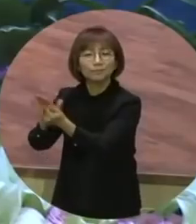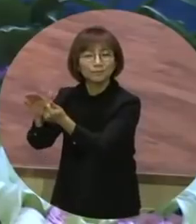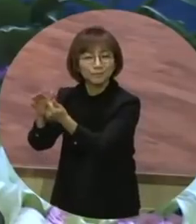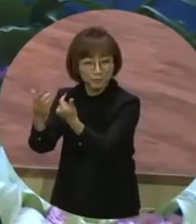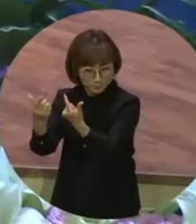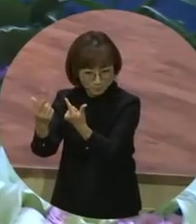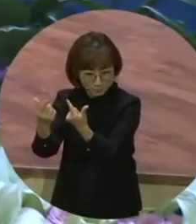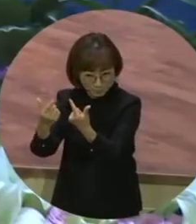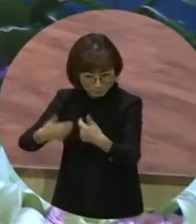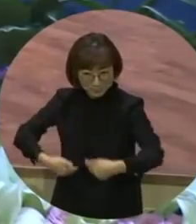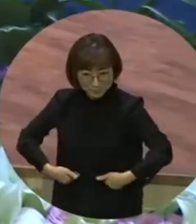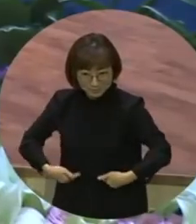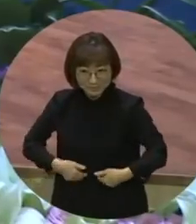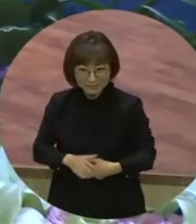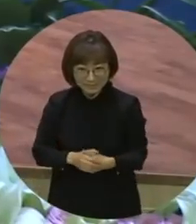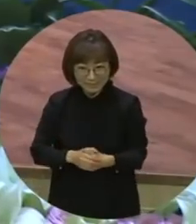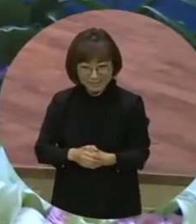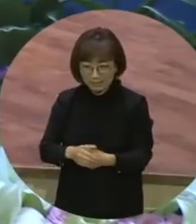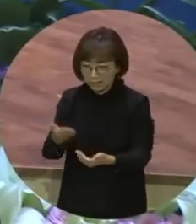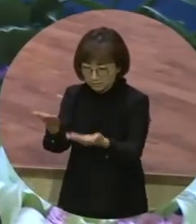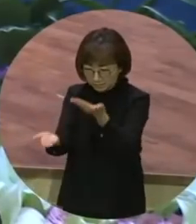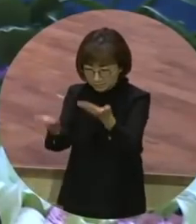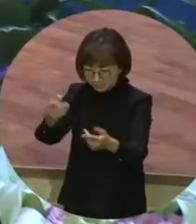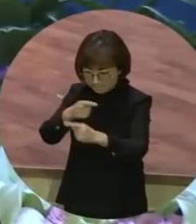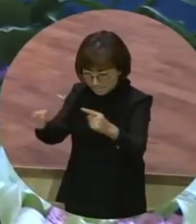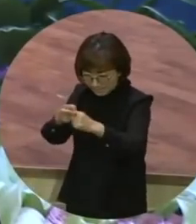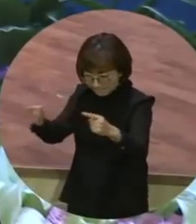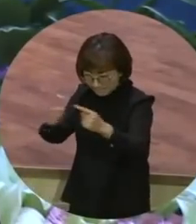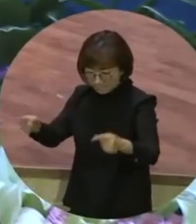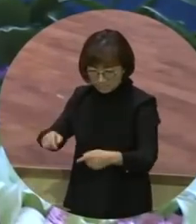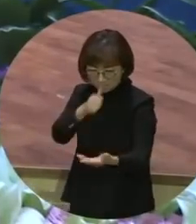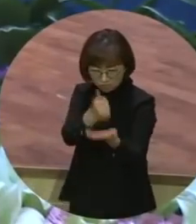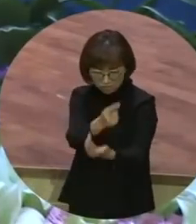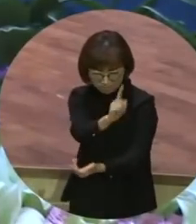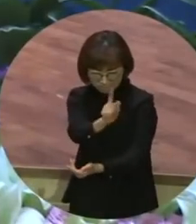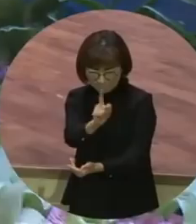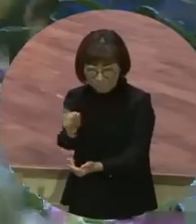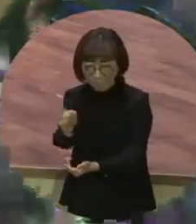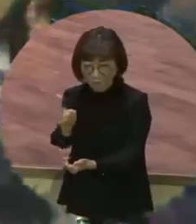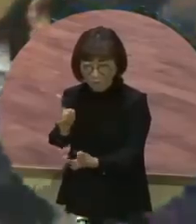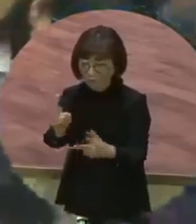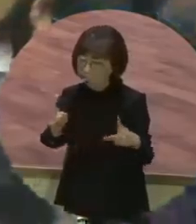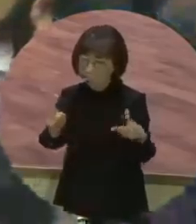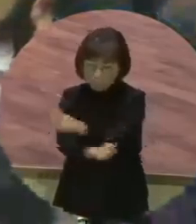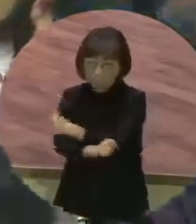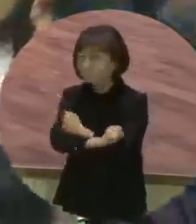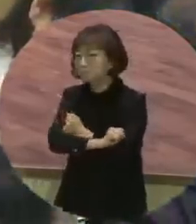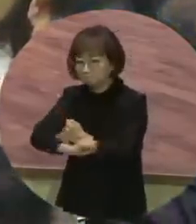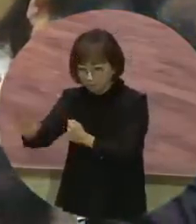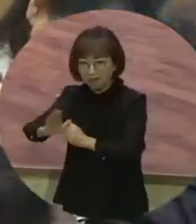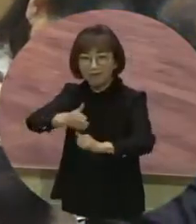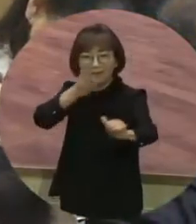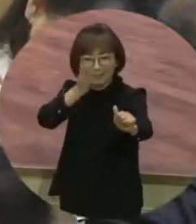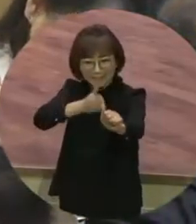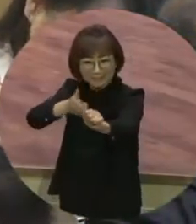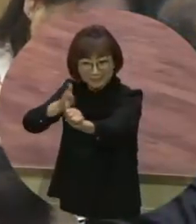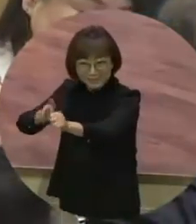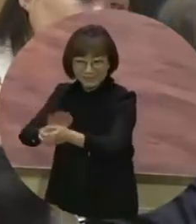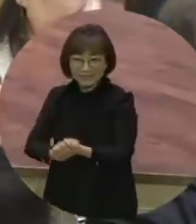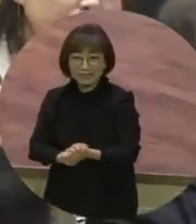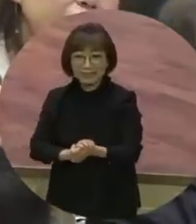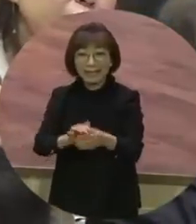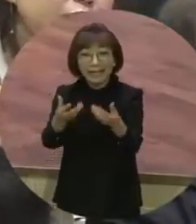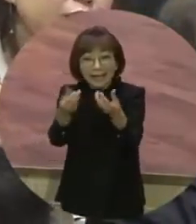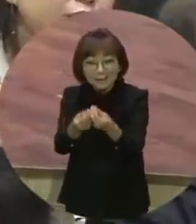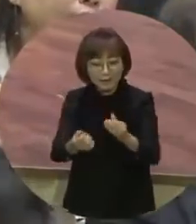거예요. 영계자 성도들 판단과 정죄의 예터를 과감히 깨시기 바랍니다. 가족들에게도 판단